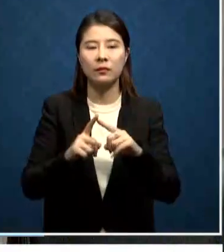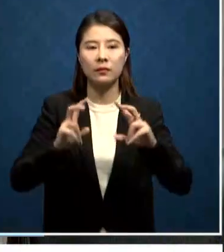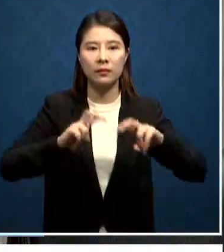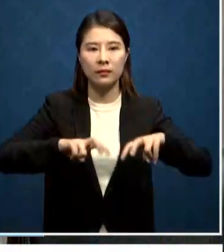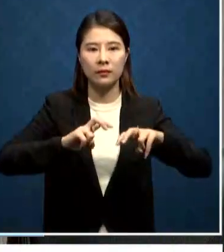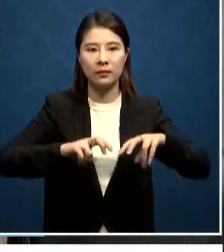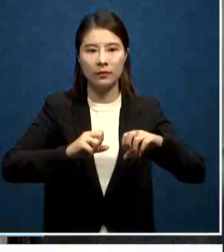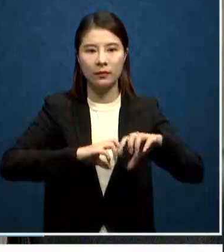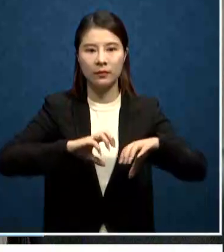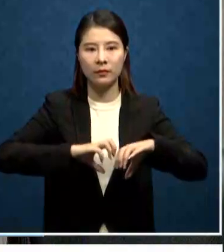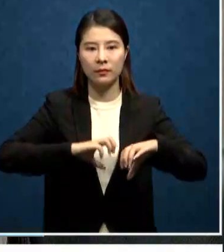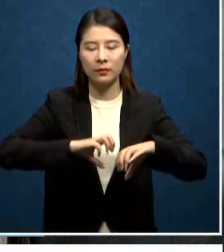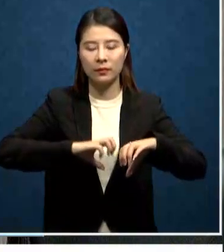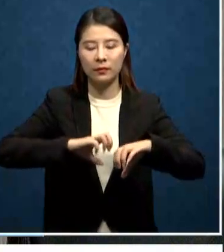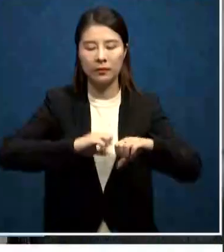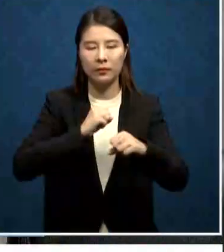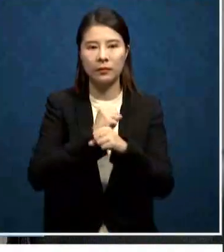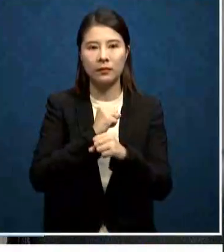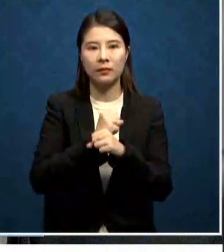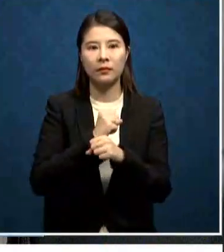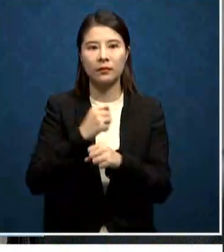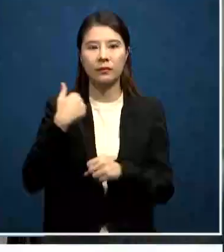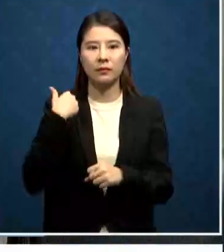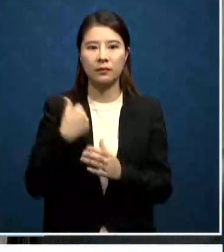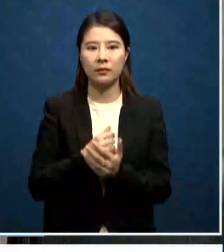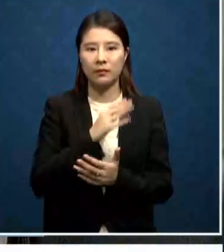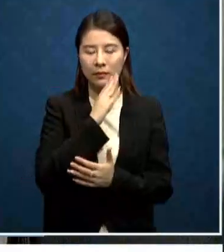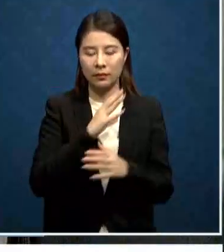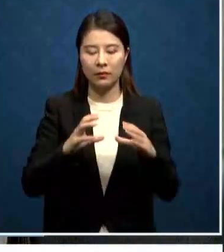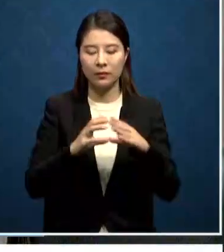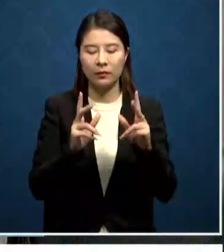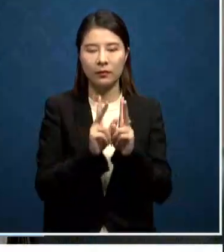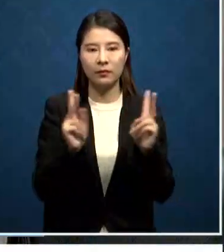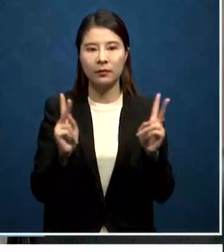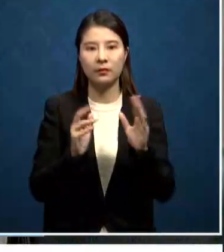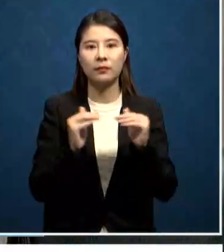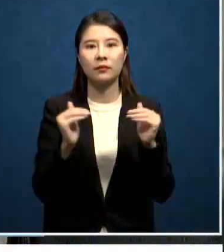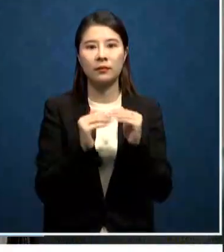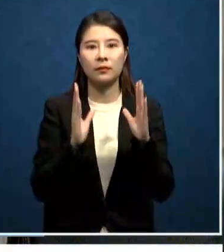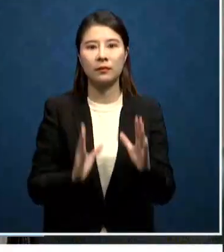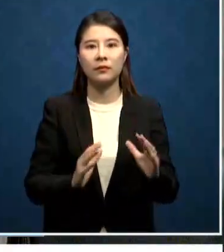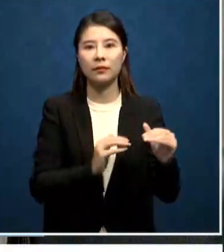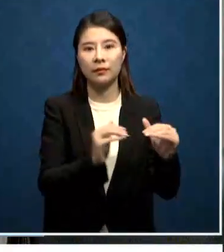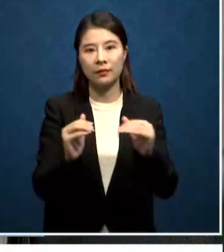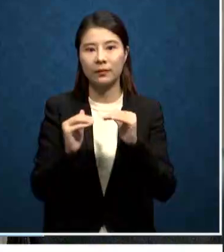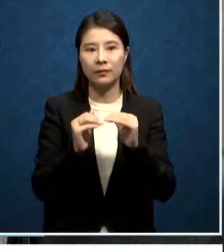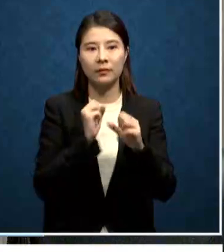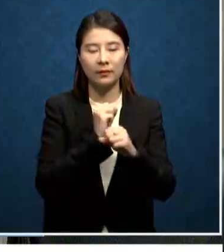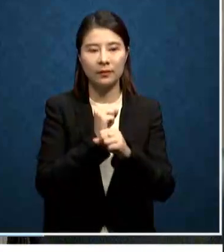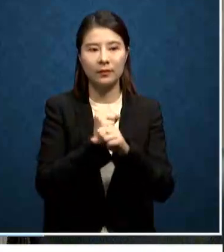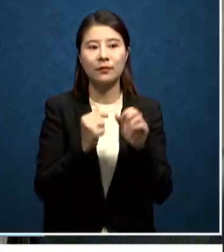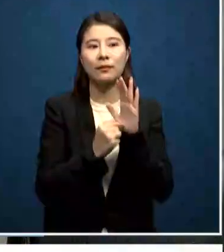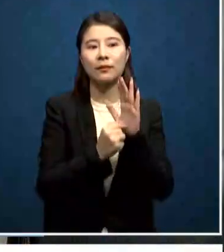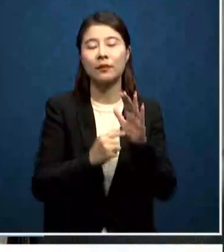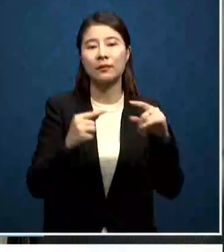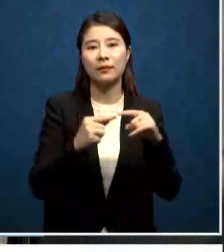ก็ควรจะมีถ้าสมมติว่าคณะกรรมการสิทธิได้ดำเนินการอะไรที่มันเป็นตัวอย่างเป็น best practice อย่างที่